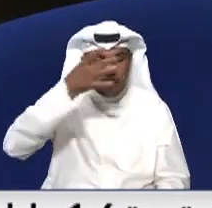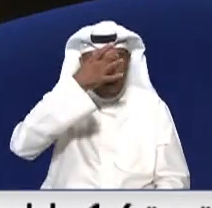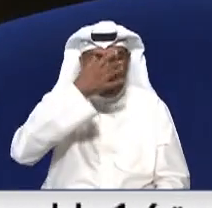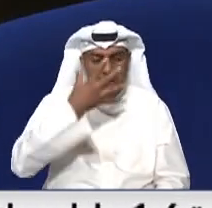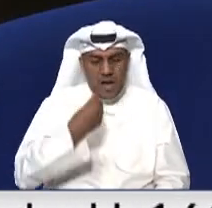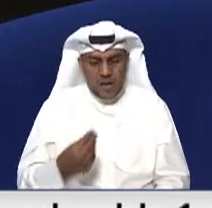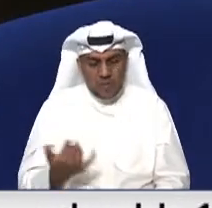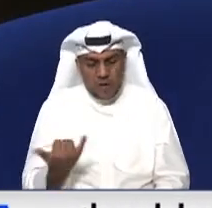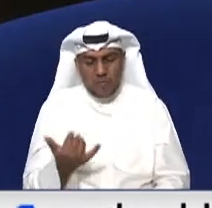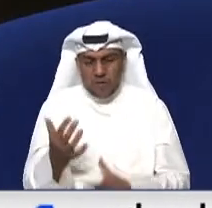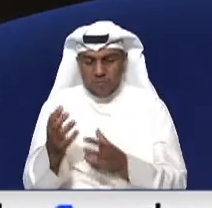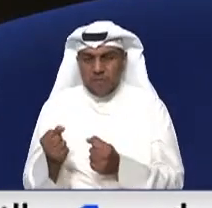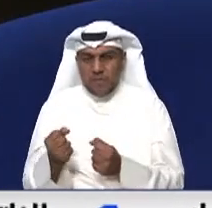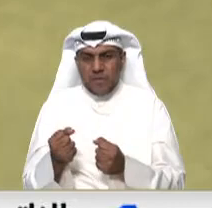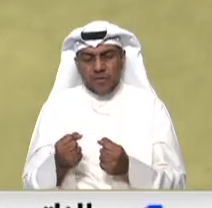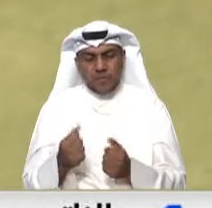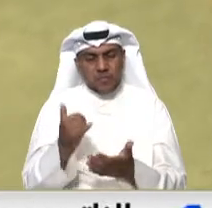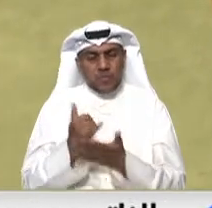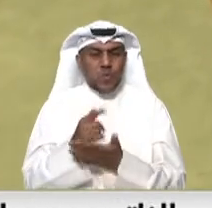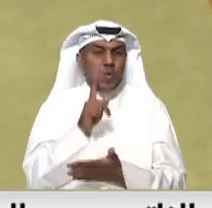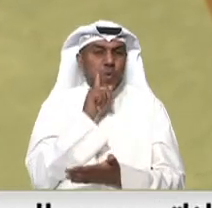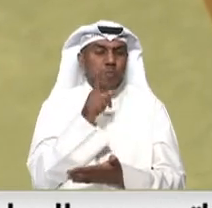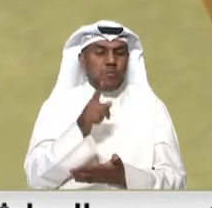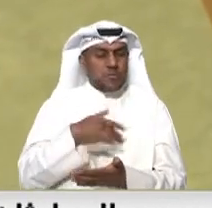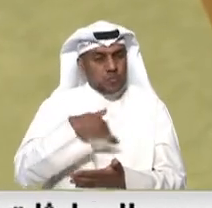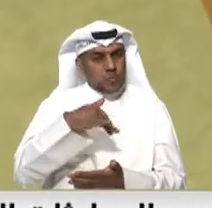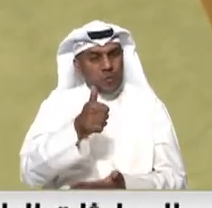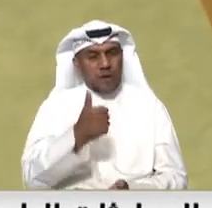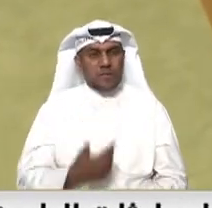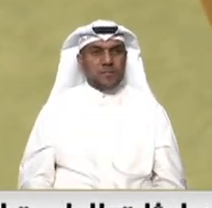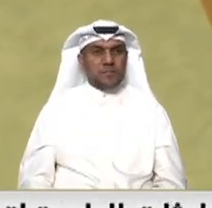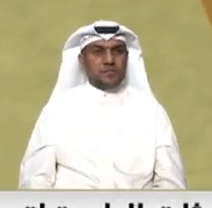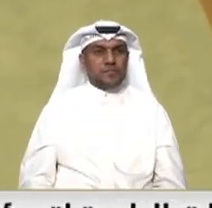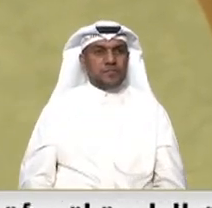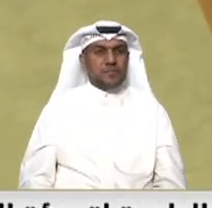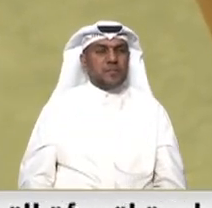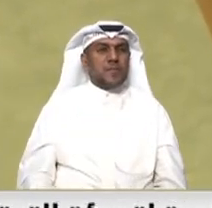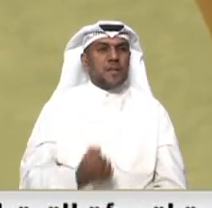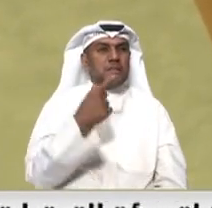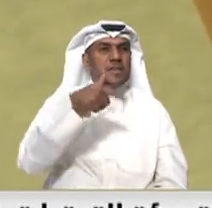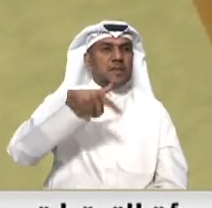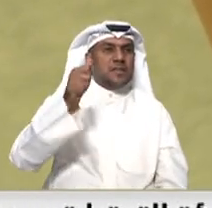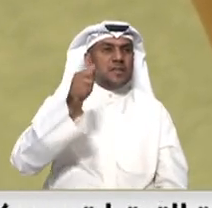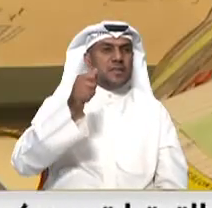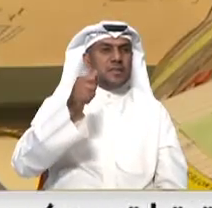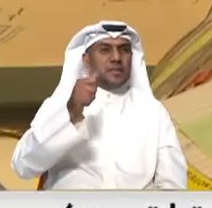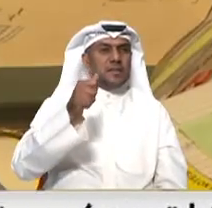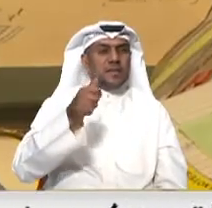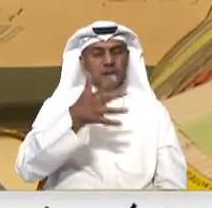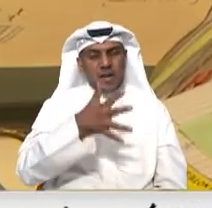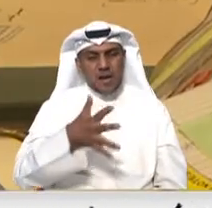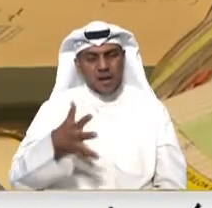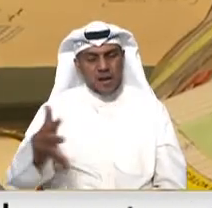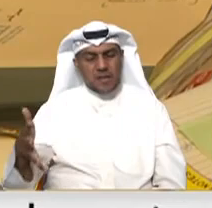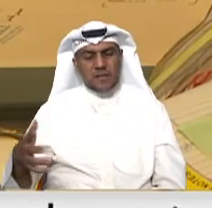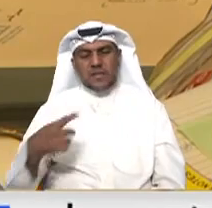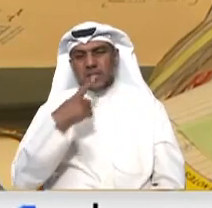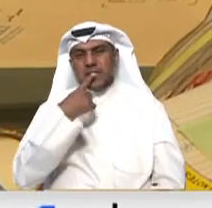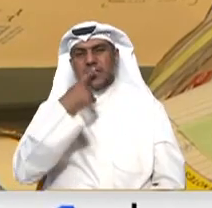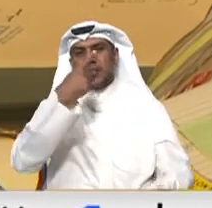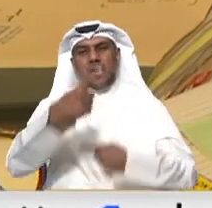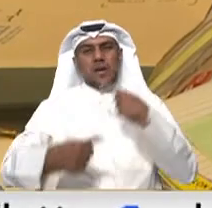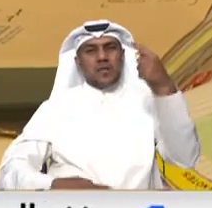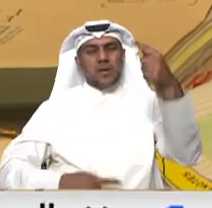اكثر يحتاج لانه مسؤوليتنا 160 حاله سرطان اطفال جديده تسجل سنويا في